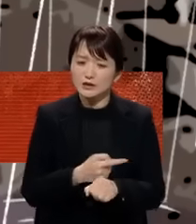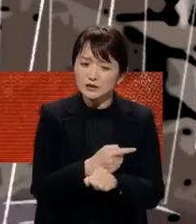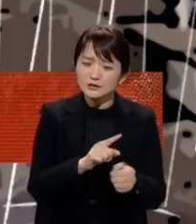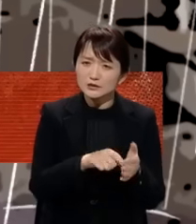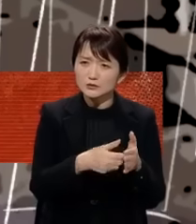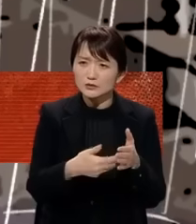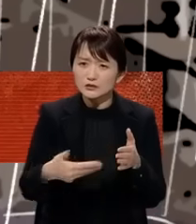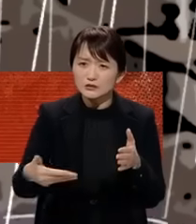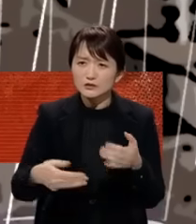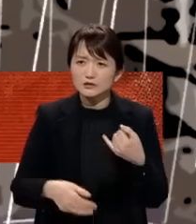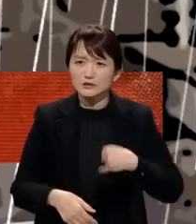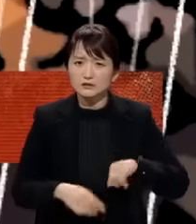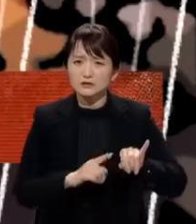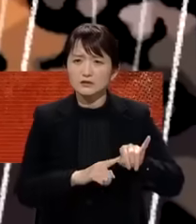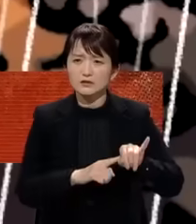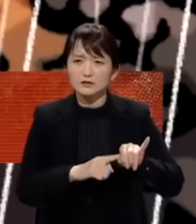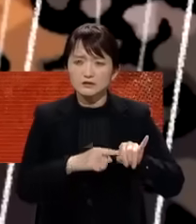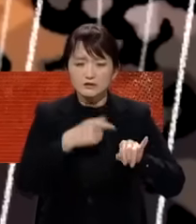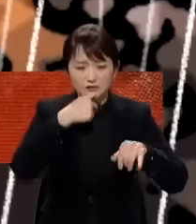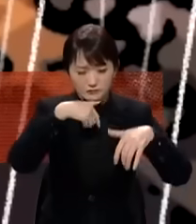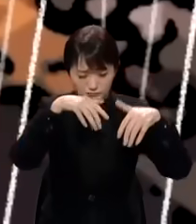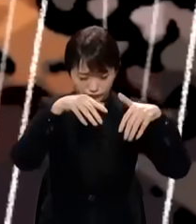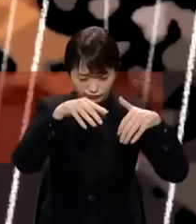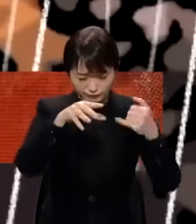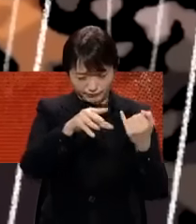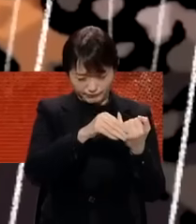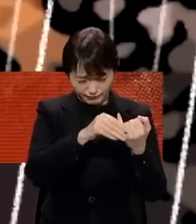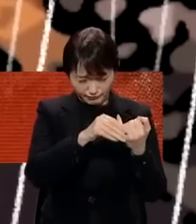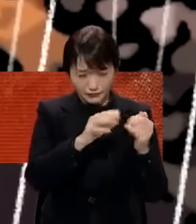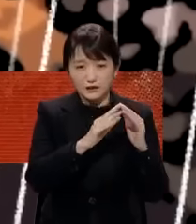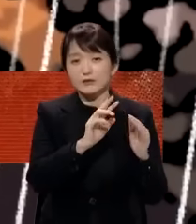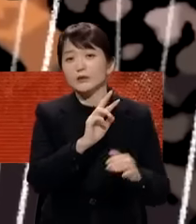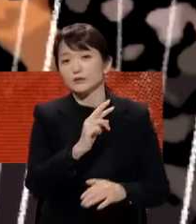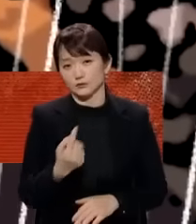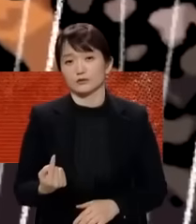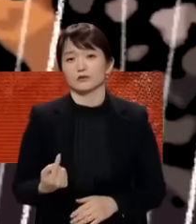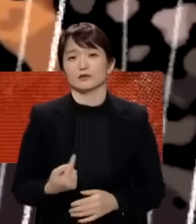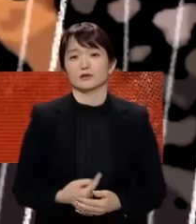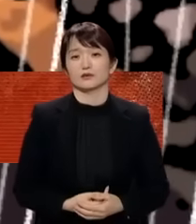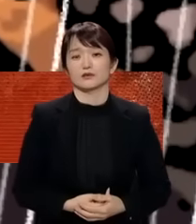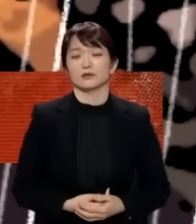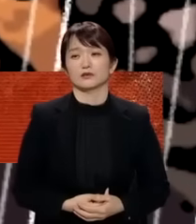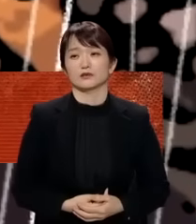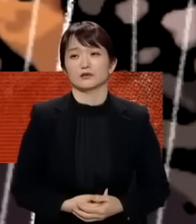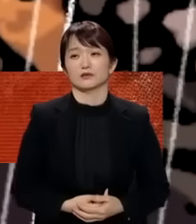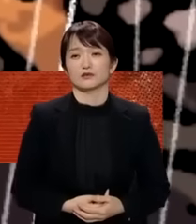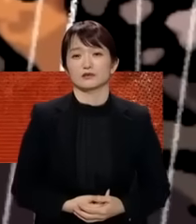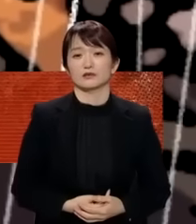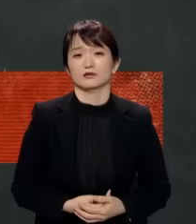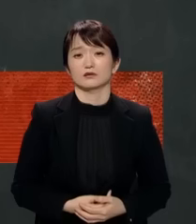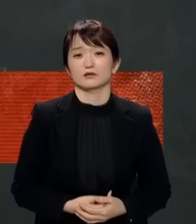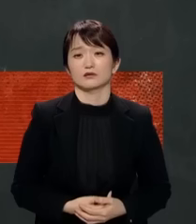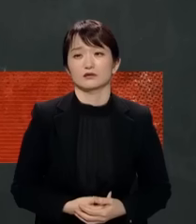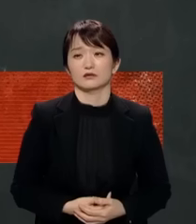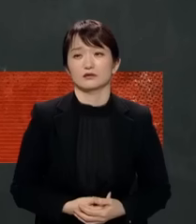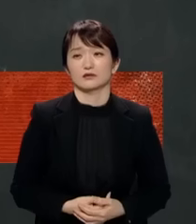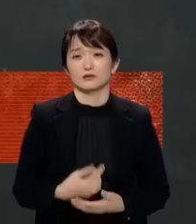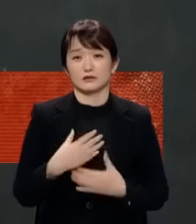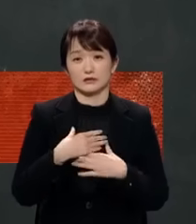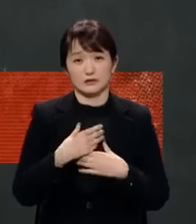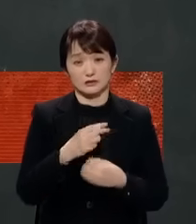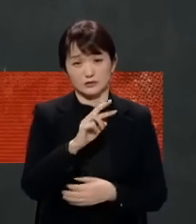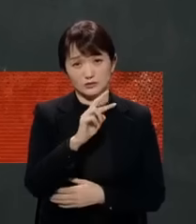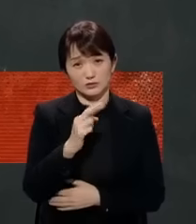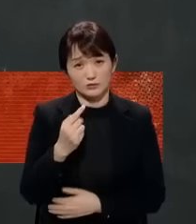지났을 때이 딸이 비에 홀딱 젖은 상태로 집에 돌아왔습니다 아 어쨌든도 무사하게